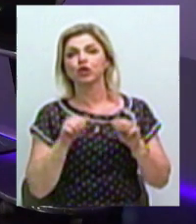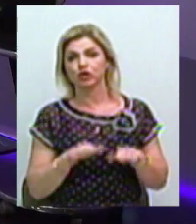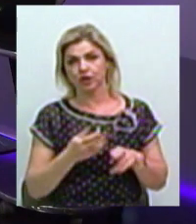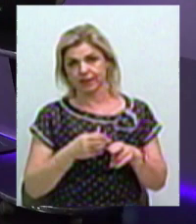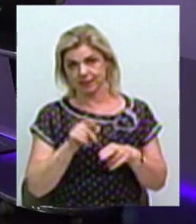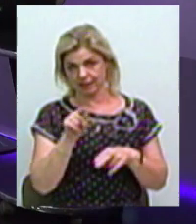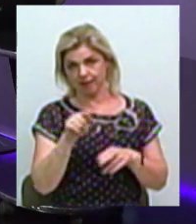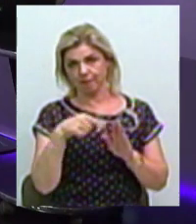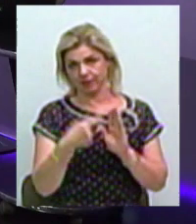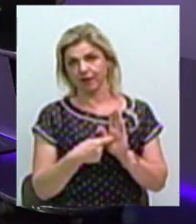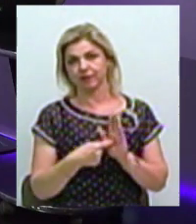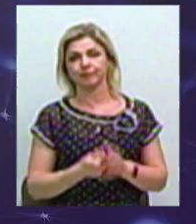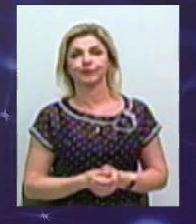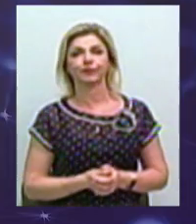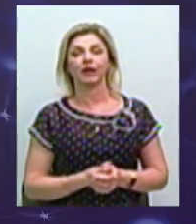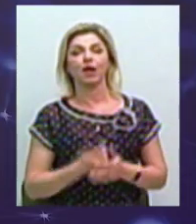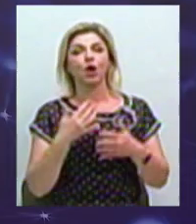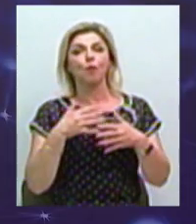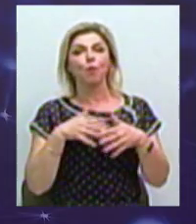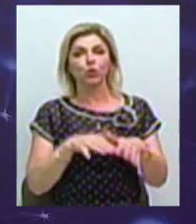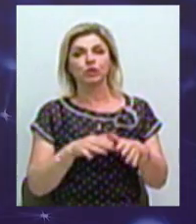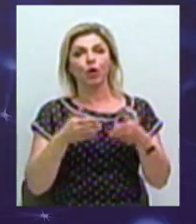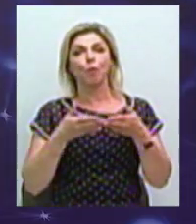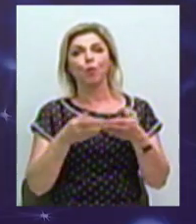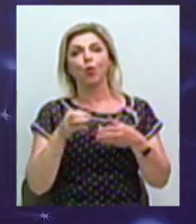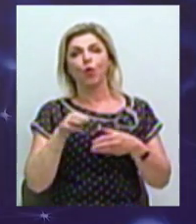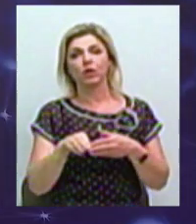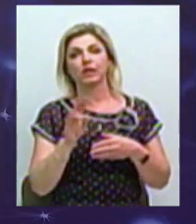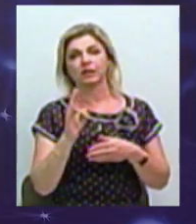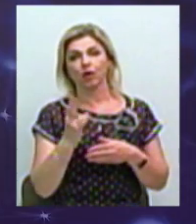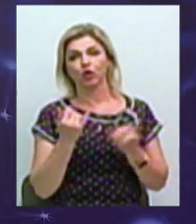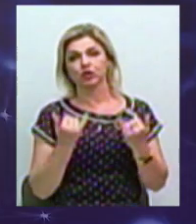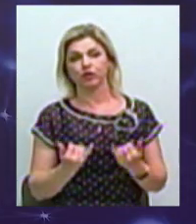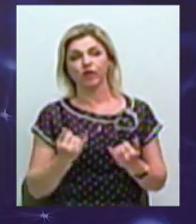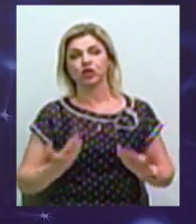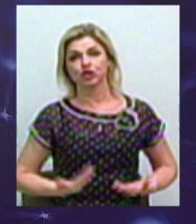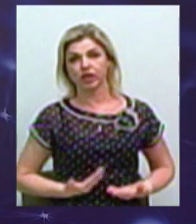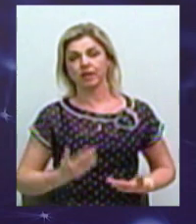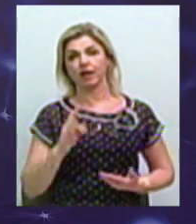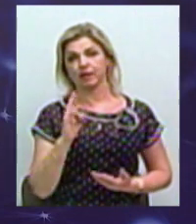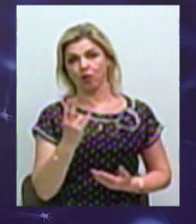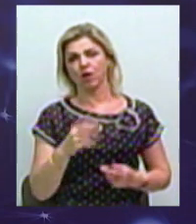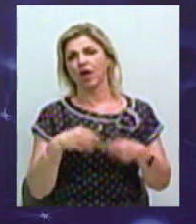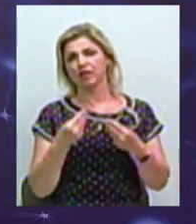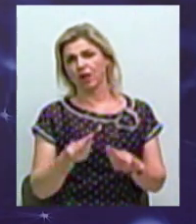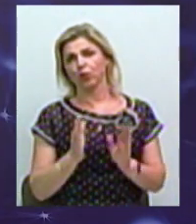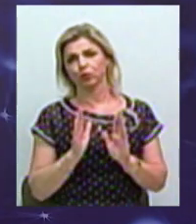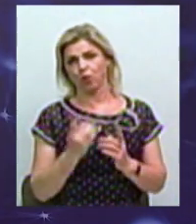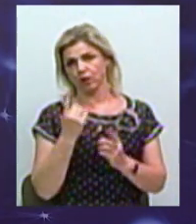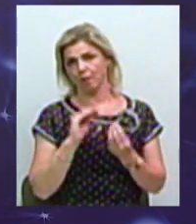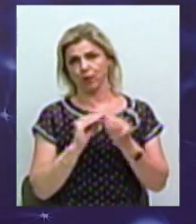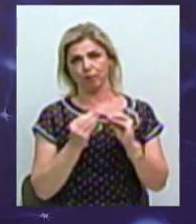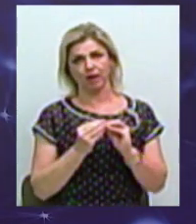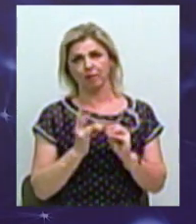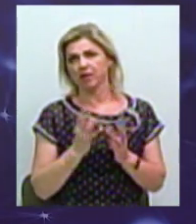це питання? Морські порти, які в Миколаєві на сьогоднішній день, громадянам і мешканцям Миколаєва приносять одні проблеми. І не більш